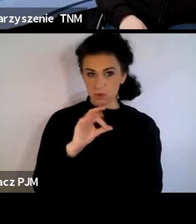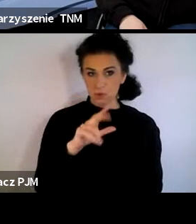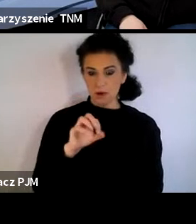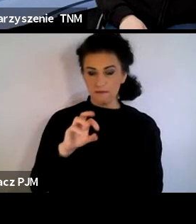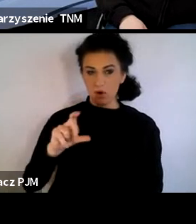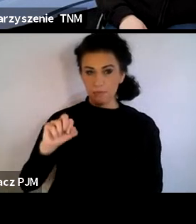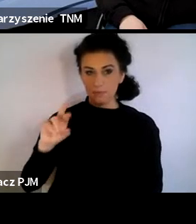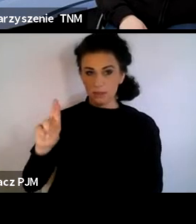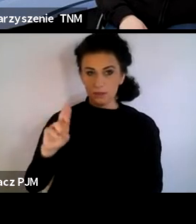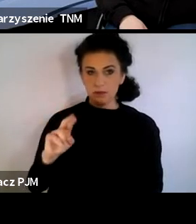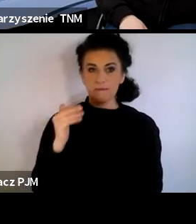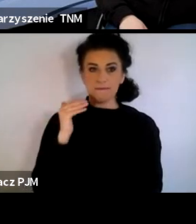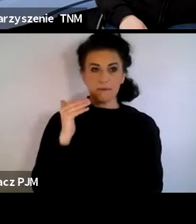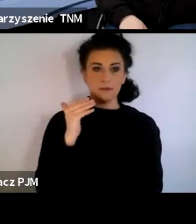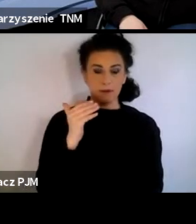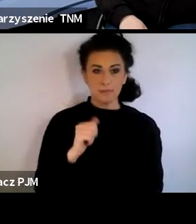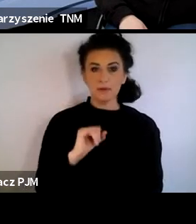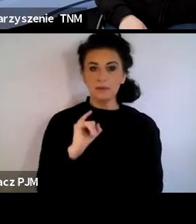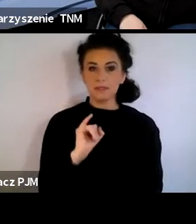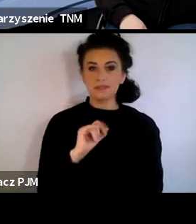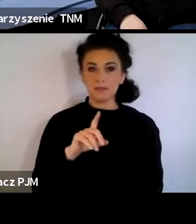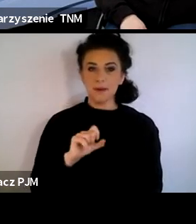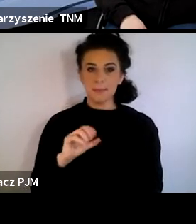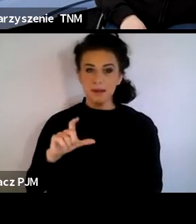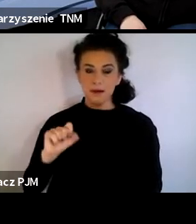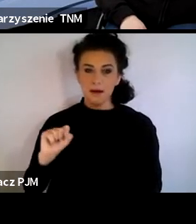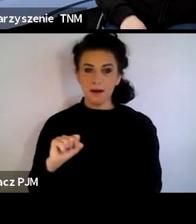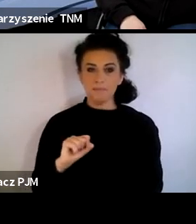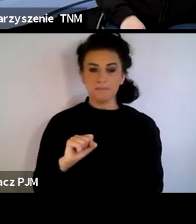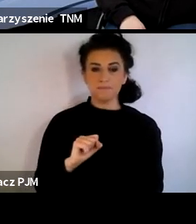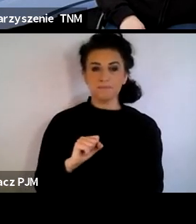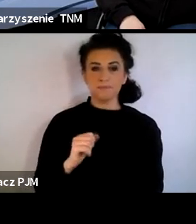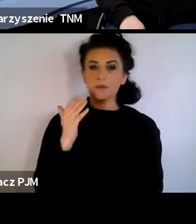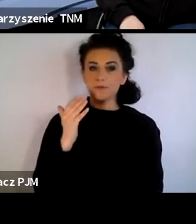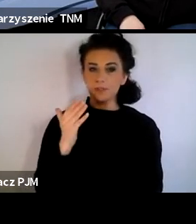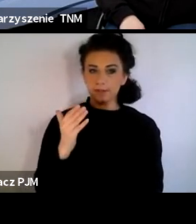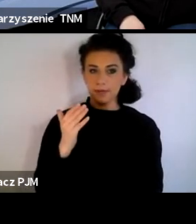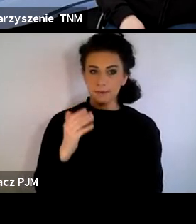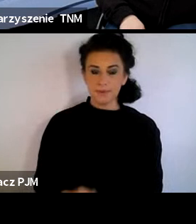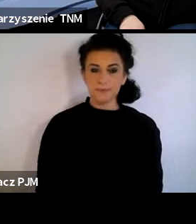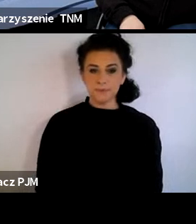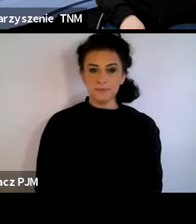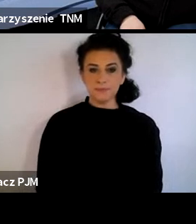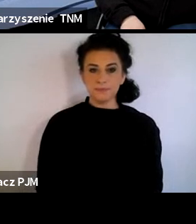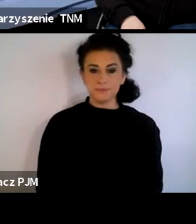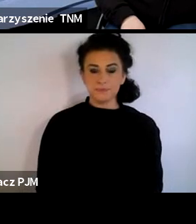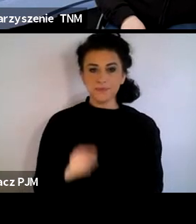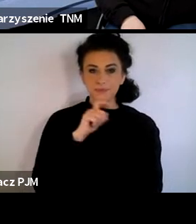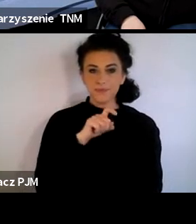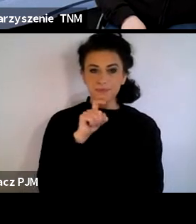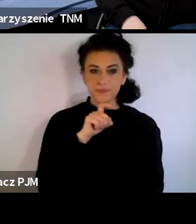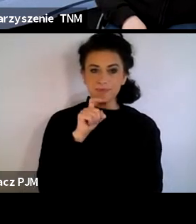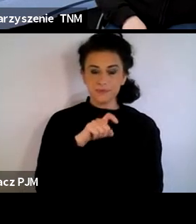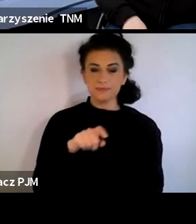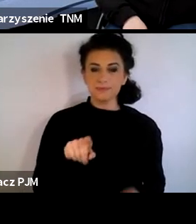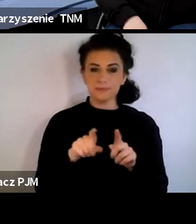Rylich dołączył i pani Izabela Waliszewska-Plewa. Dzień dobry. O, w Kielcach też Rześko.